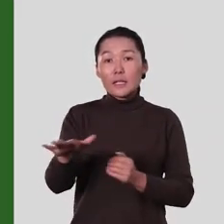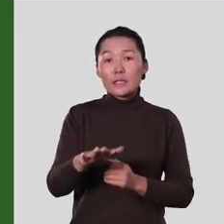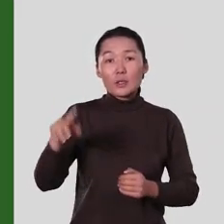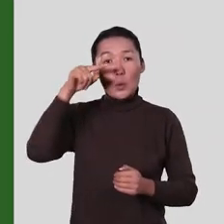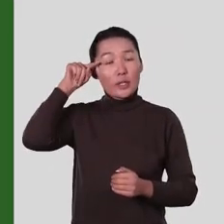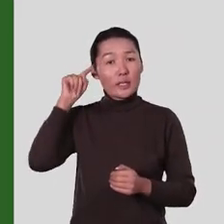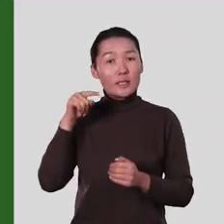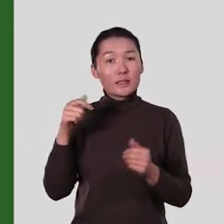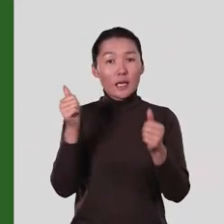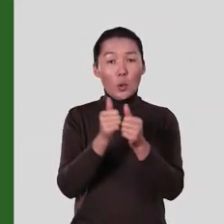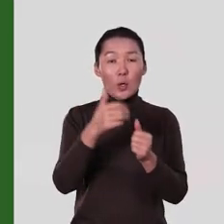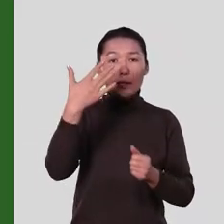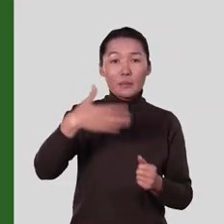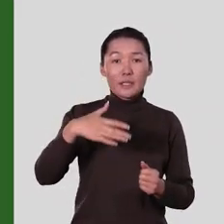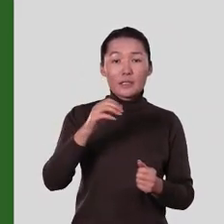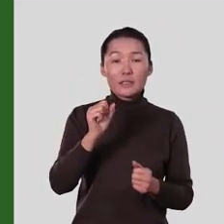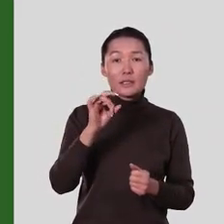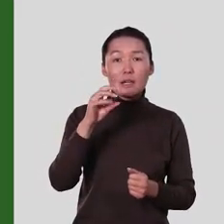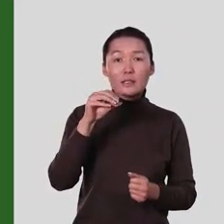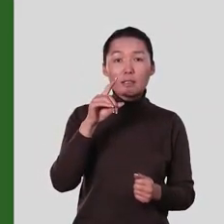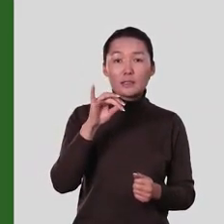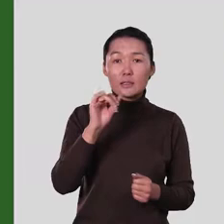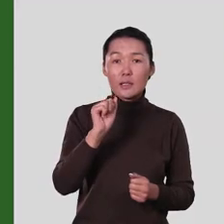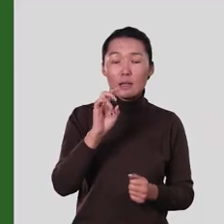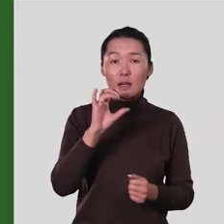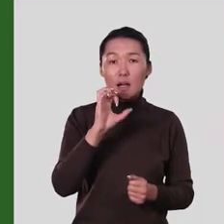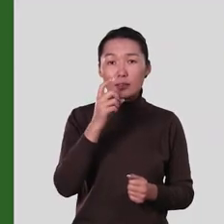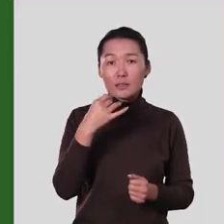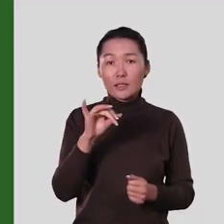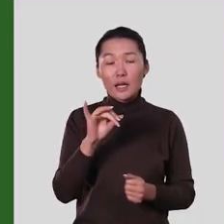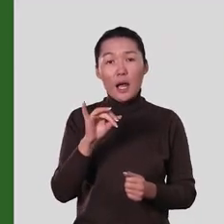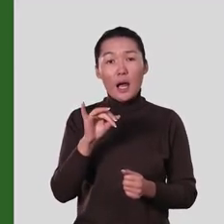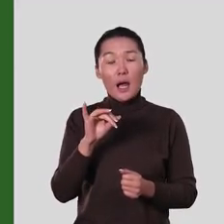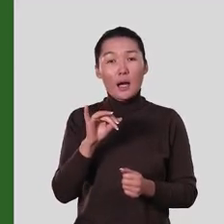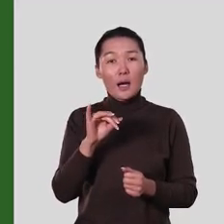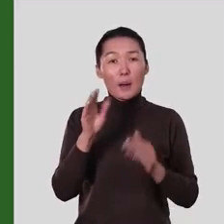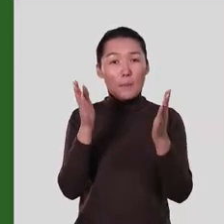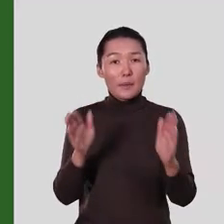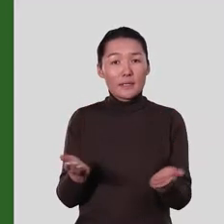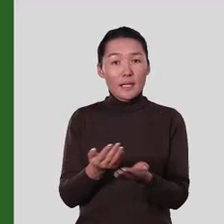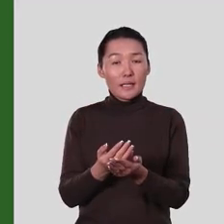около 50 артезианских бассейнов, из них около 30 крупные.